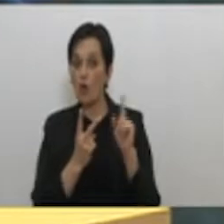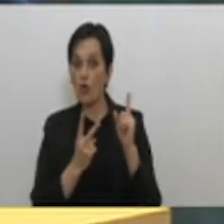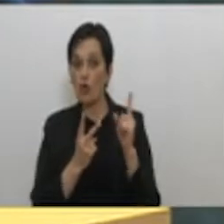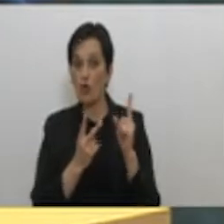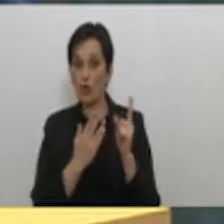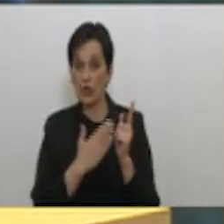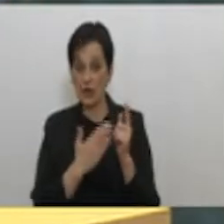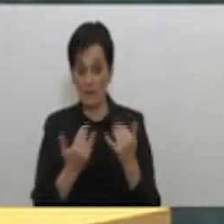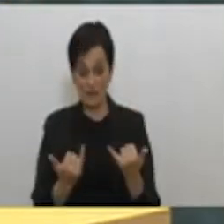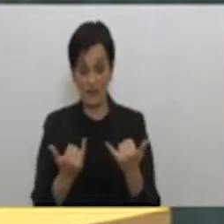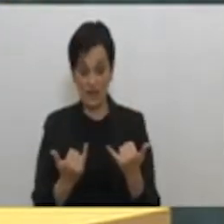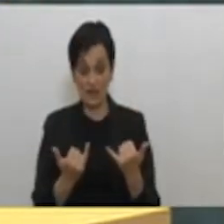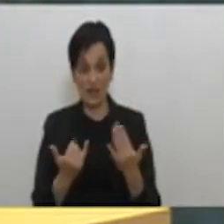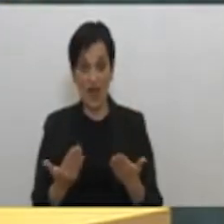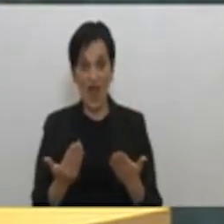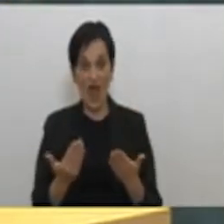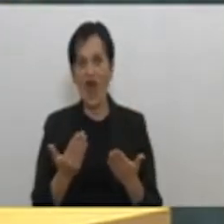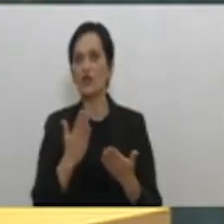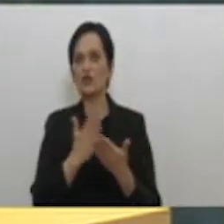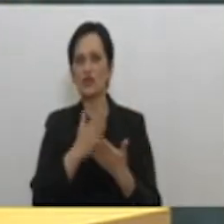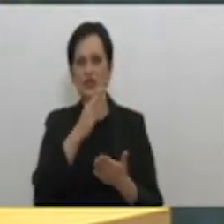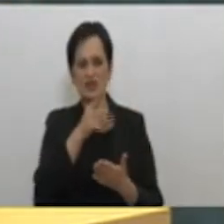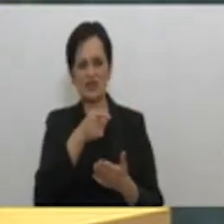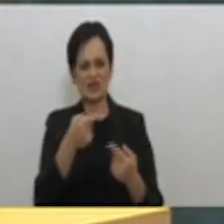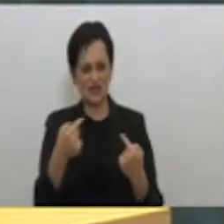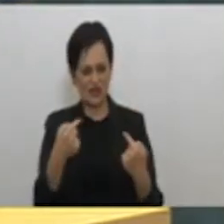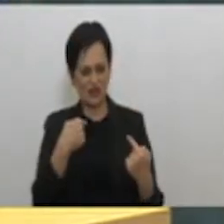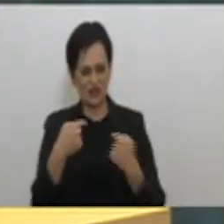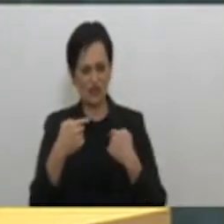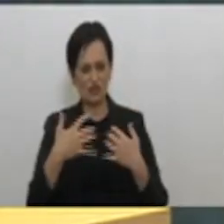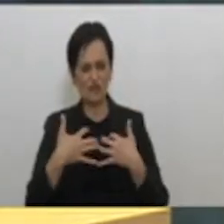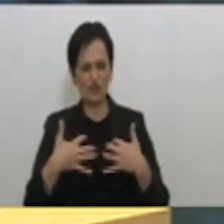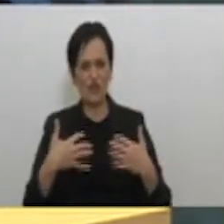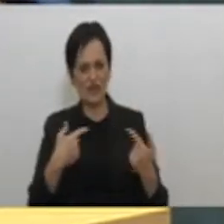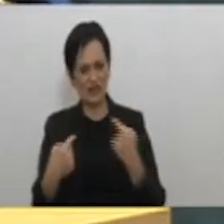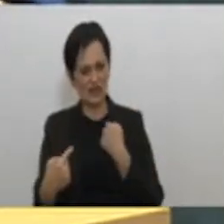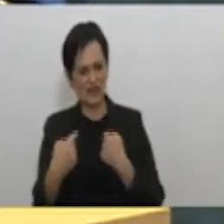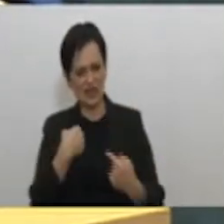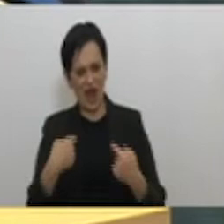ეხლა დღეს აქ ნადირიო დაჭრილია, არისო წაგან საუბრობდით